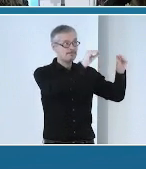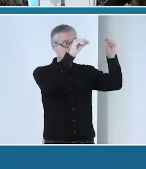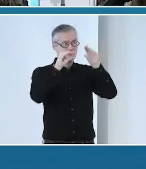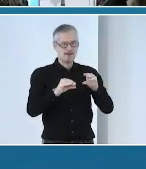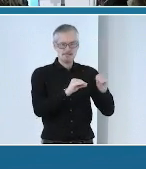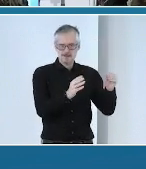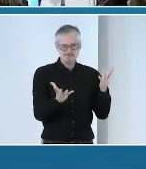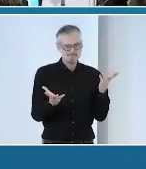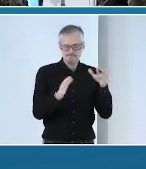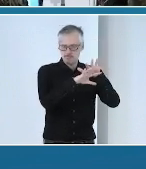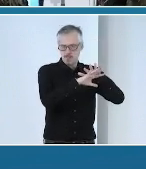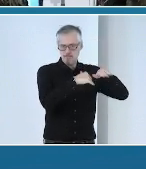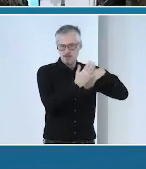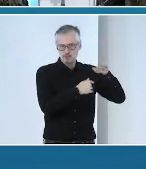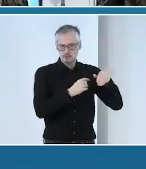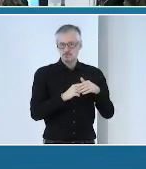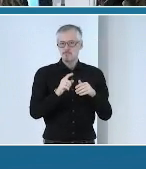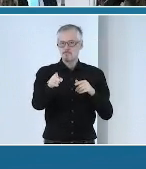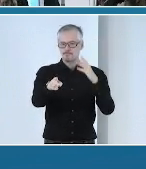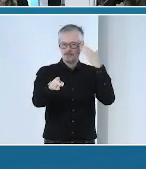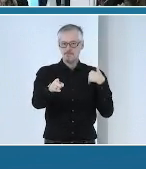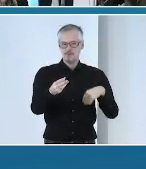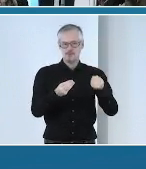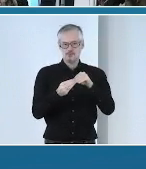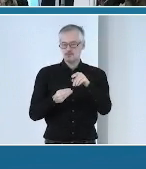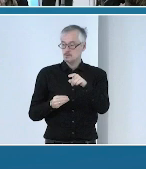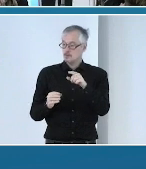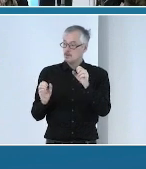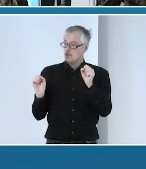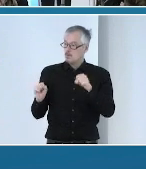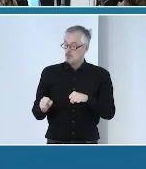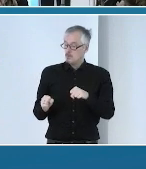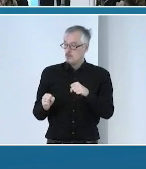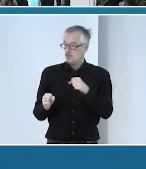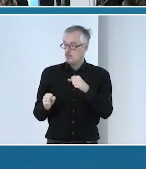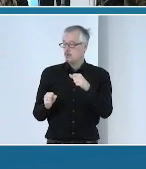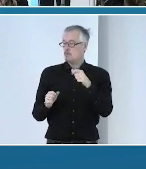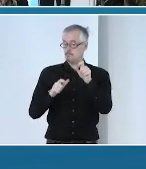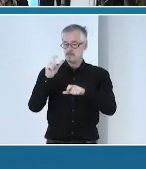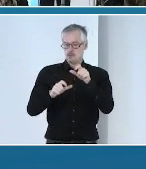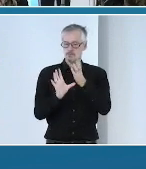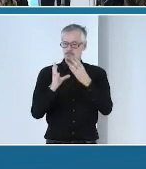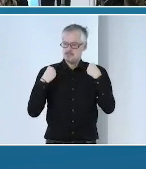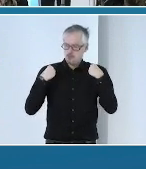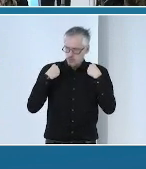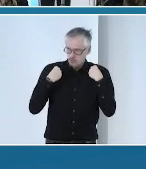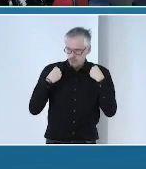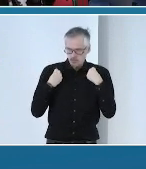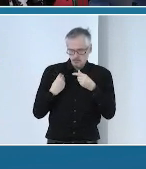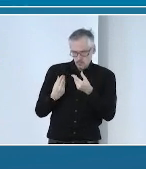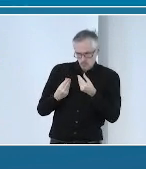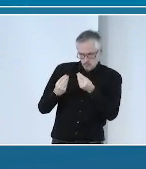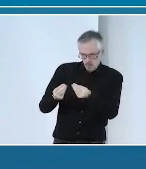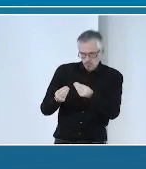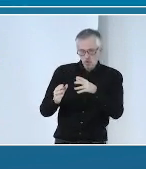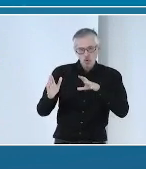surtout. D'ailleurs, c'est ce que les psychomotriciens peuvent travailler dans toute la mise en place des moyens de compensation qu'on peut travailler en séance